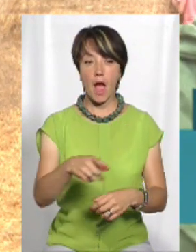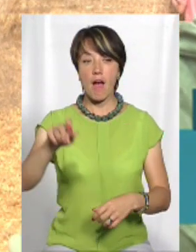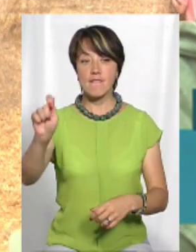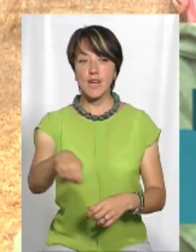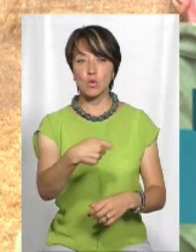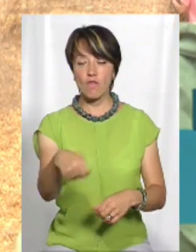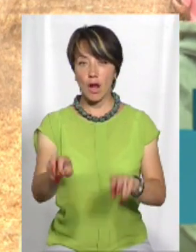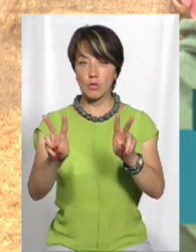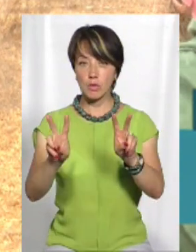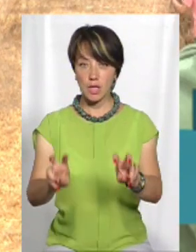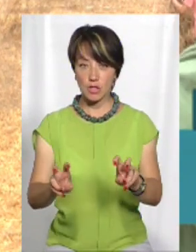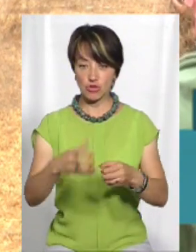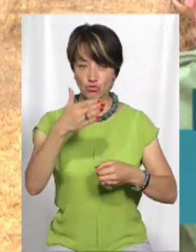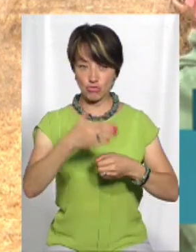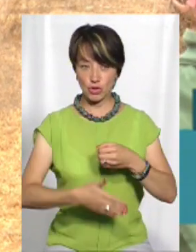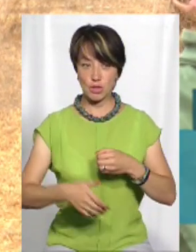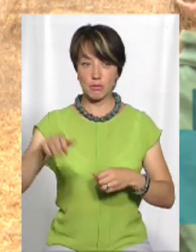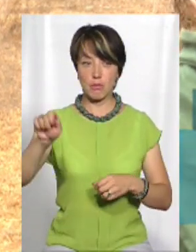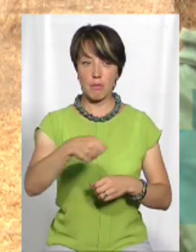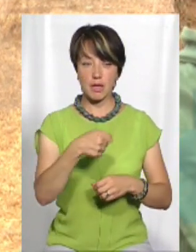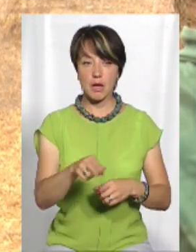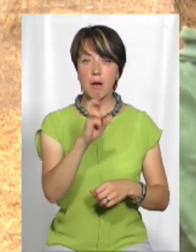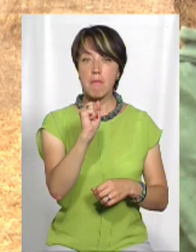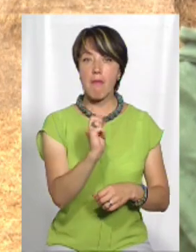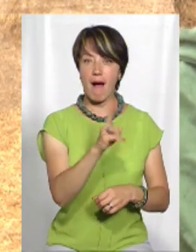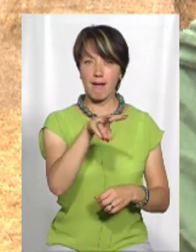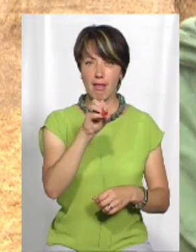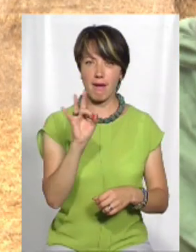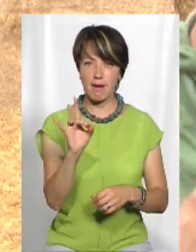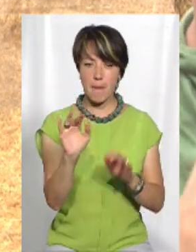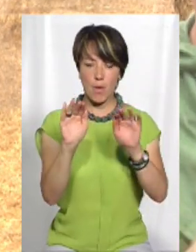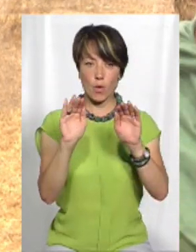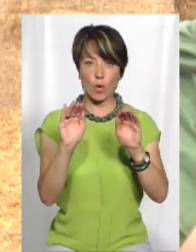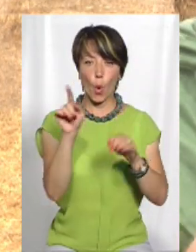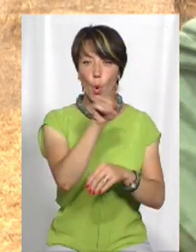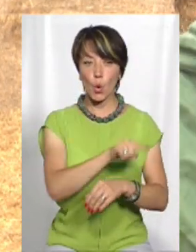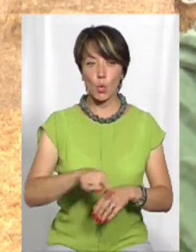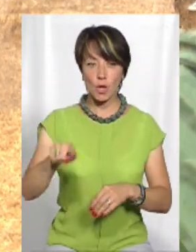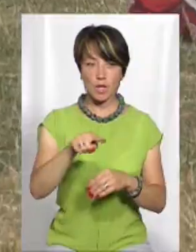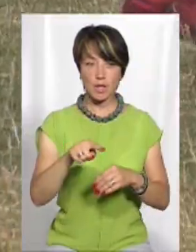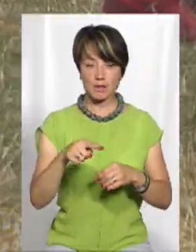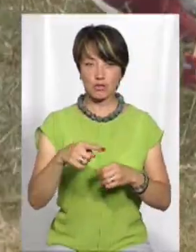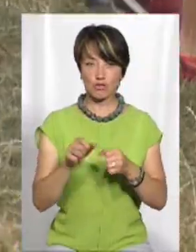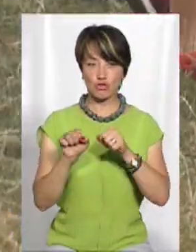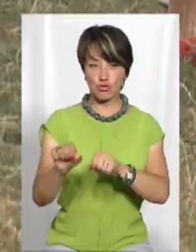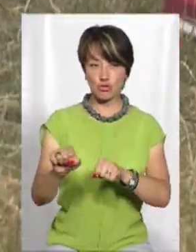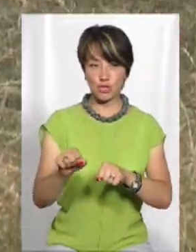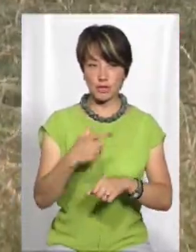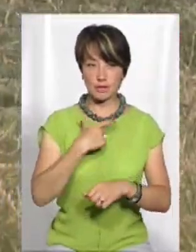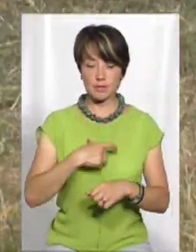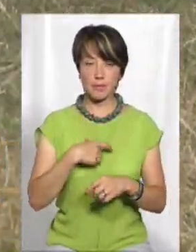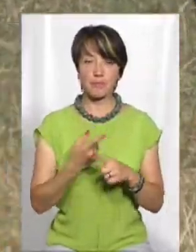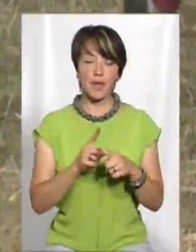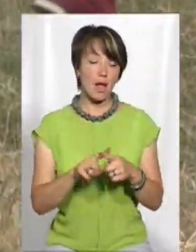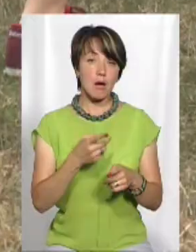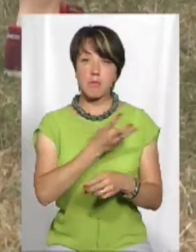Фехтувальна номінація, щит-меч, баклер-меч. Баклер – це маленький круглий щит. І є групові поєдинки. Потім кожен бажаючий міг